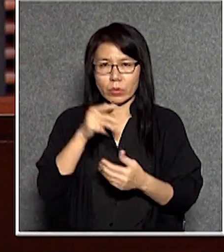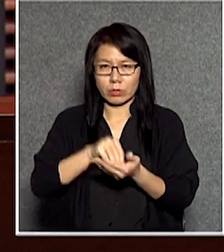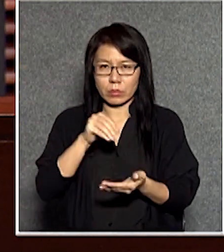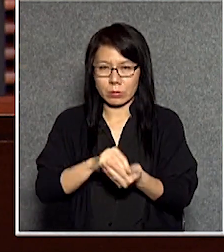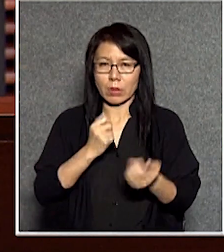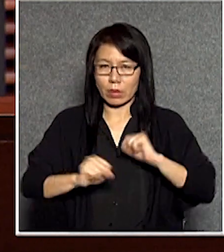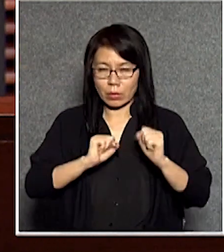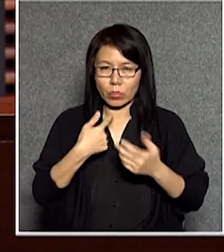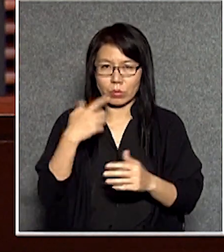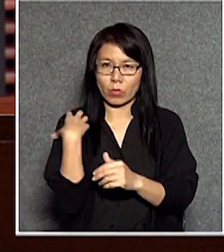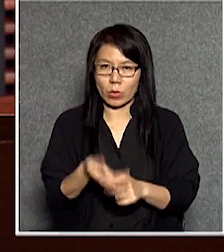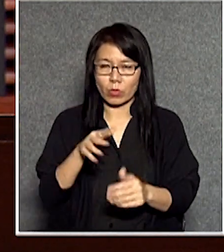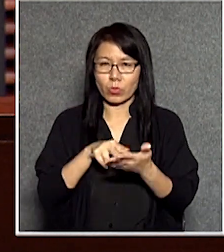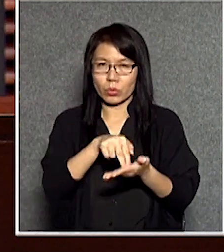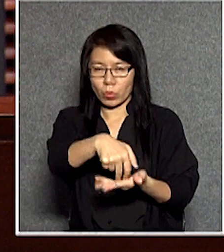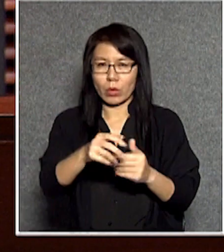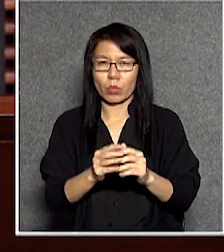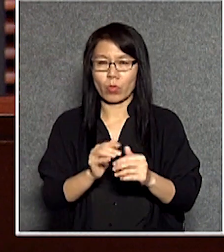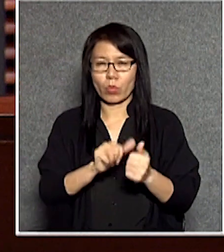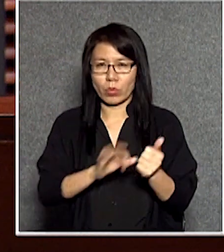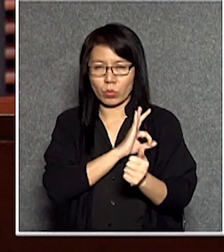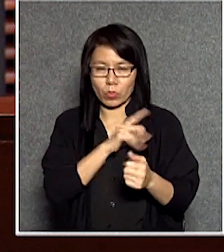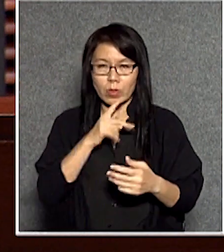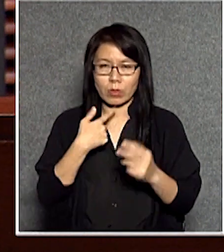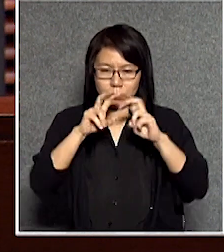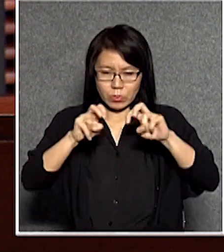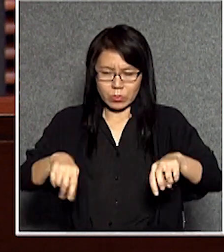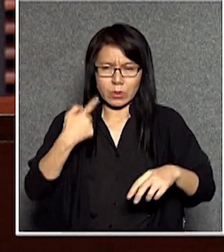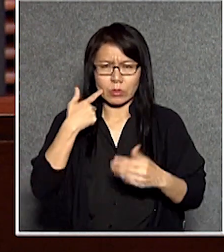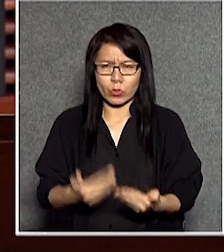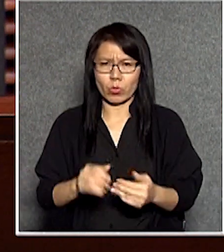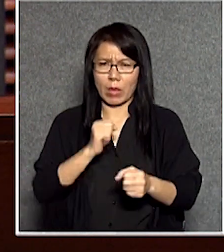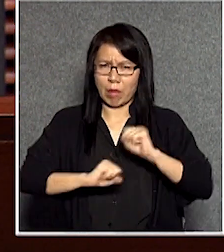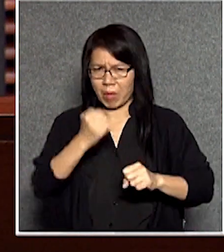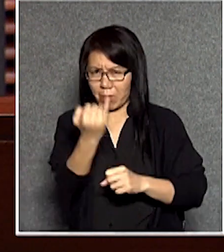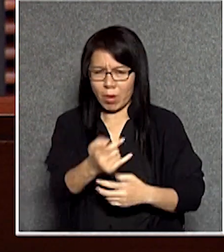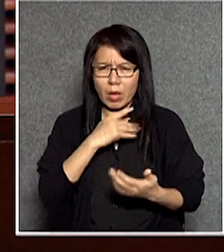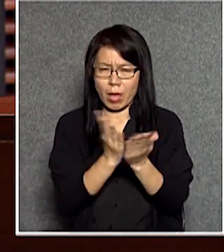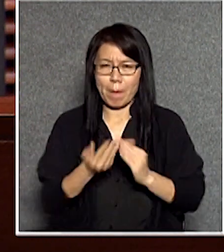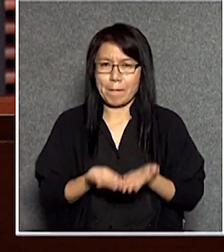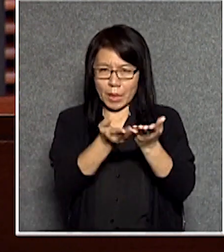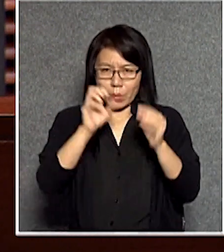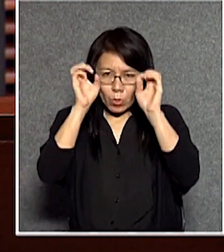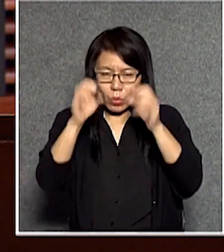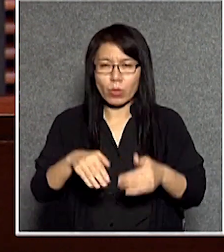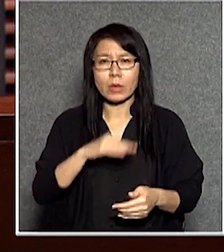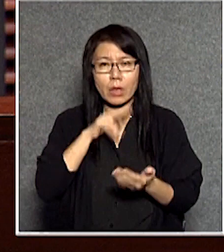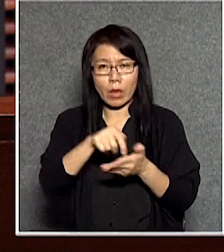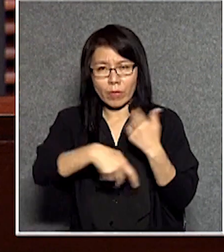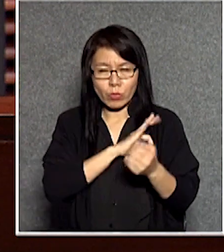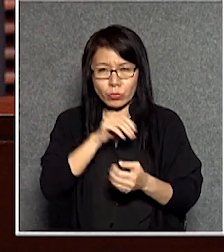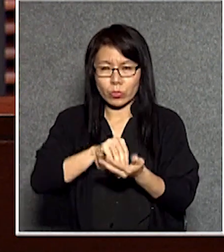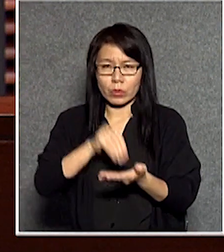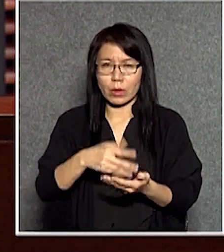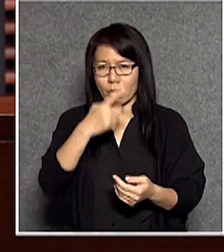動，委任獨立的調查委員會調查其嚴重的瀆職行為並提交報告，好讓本會決定是否對梁振